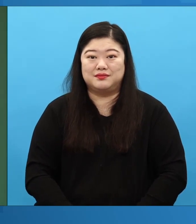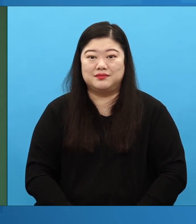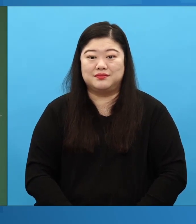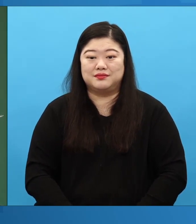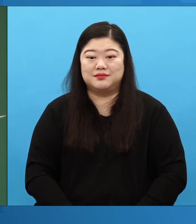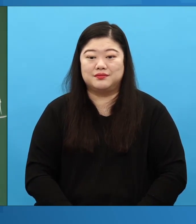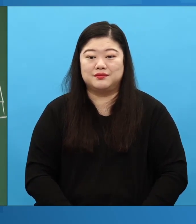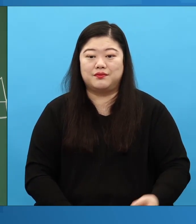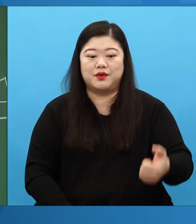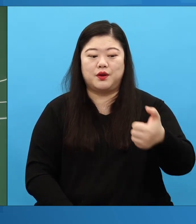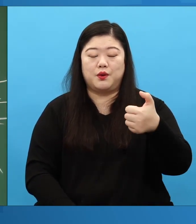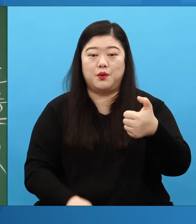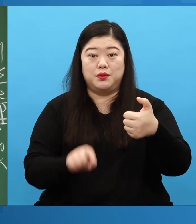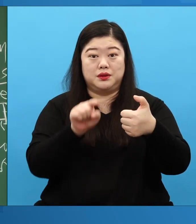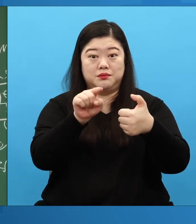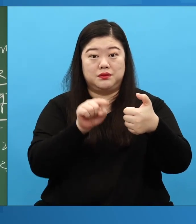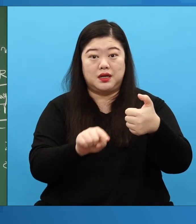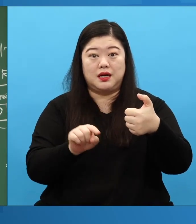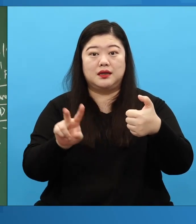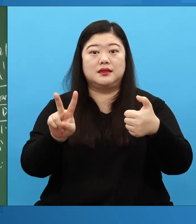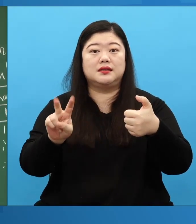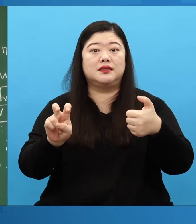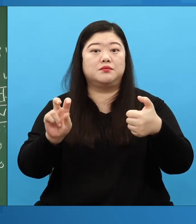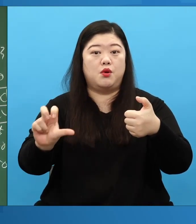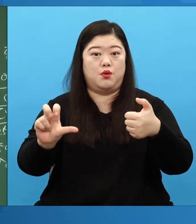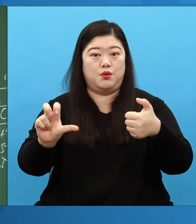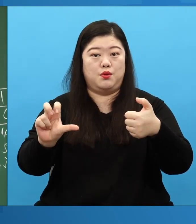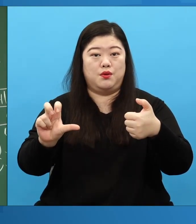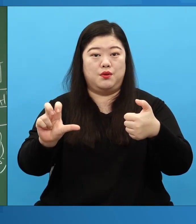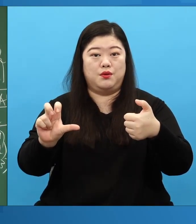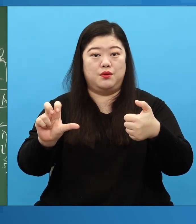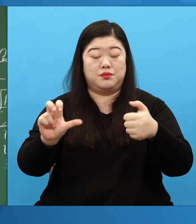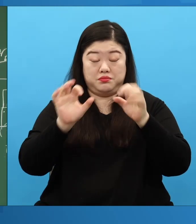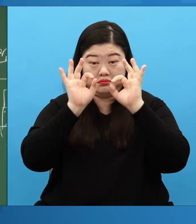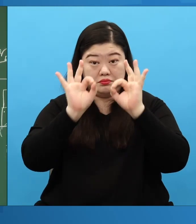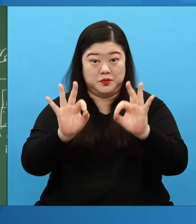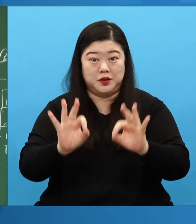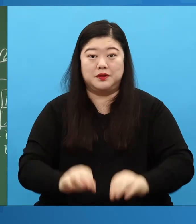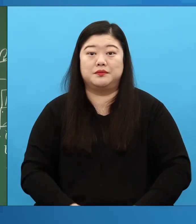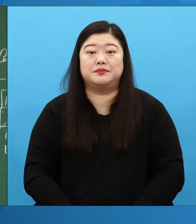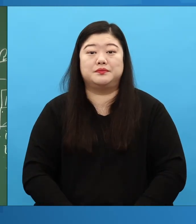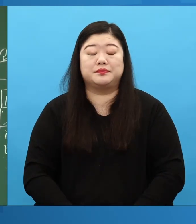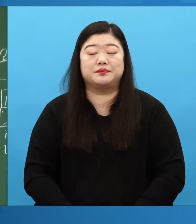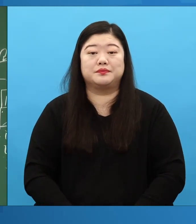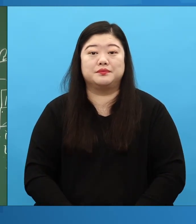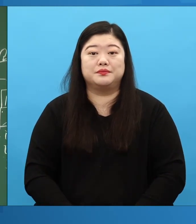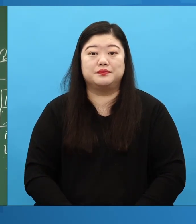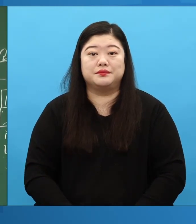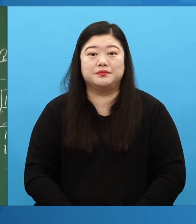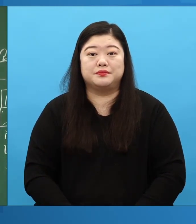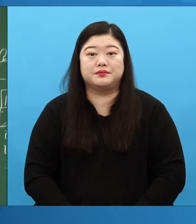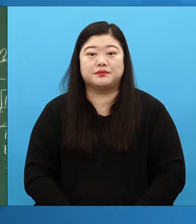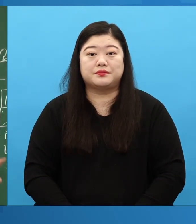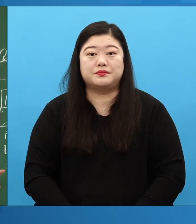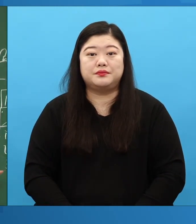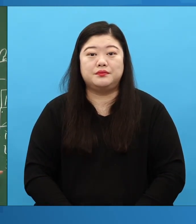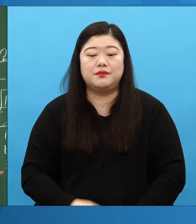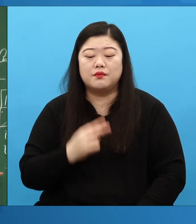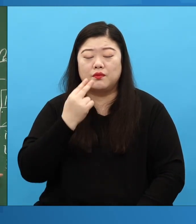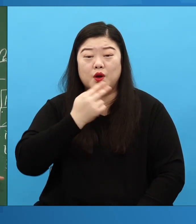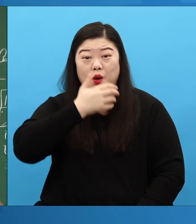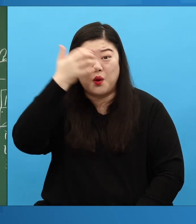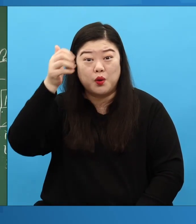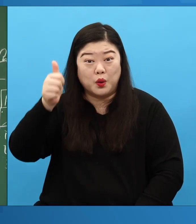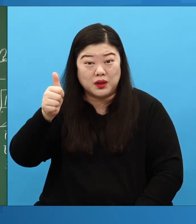50장 25절에는 또 다른 얘기가 나옵니다. But in chapter 50, verse 25, something different comes out. 요셉이 벌써 미래를 본 거예요. This is